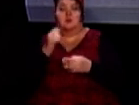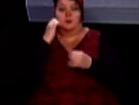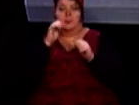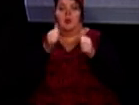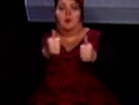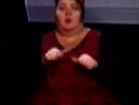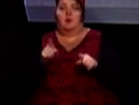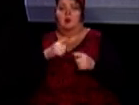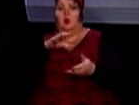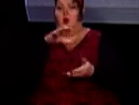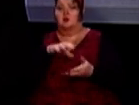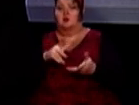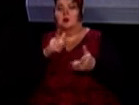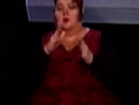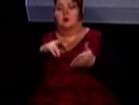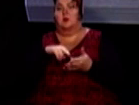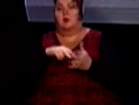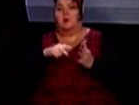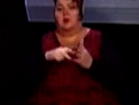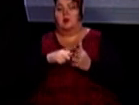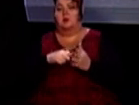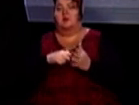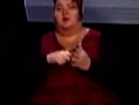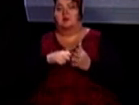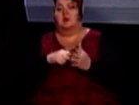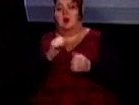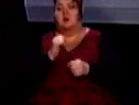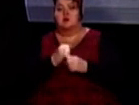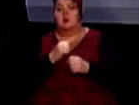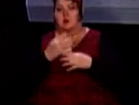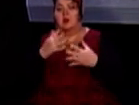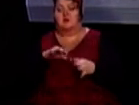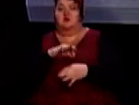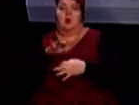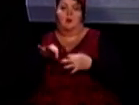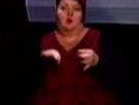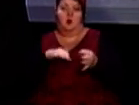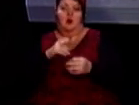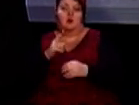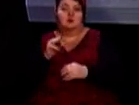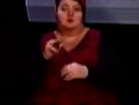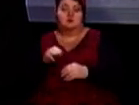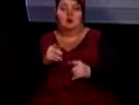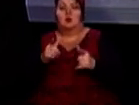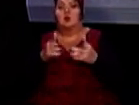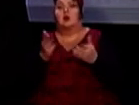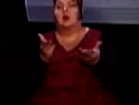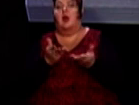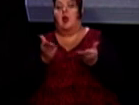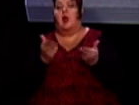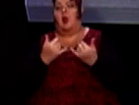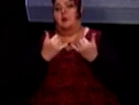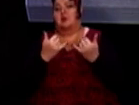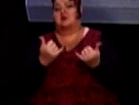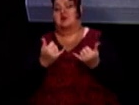пам'ятник або зону, яку будемо планувати, і зробили вже проєкт, яка